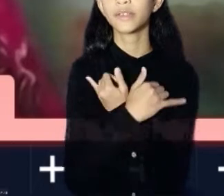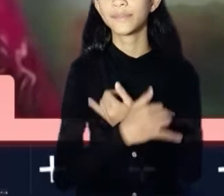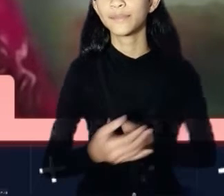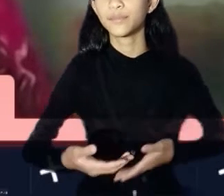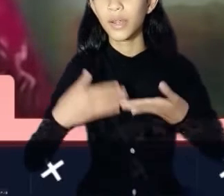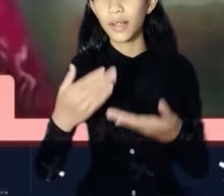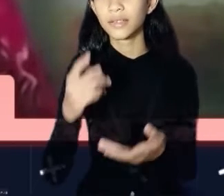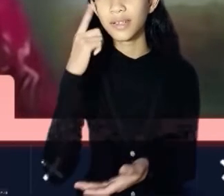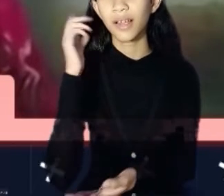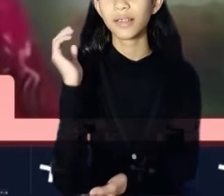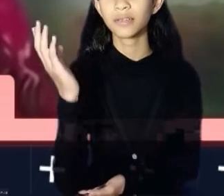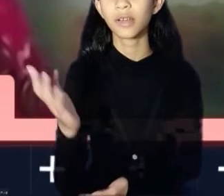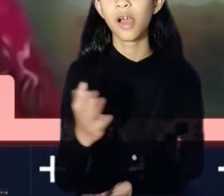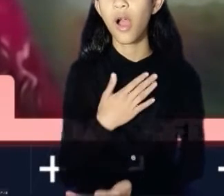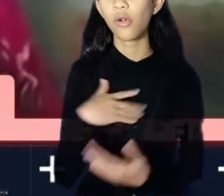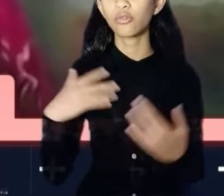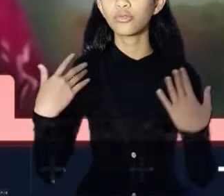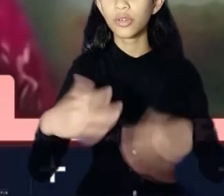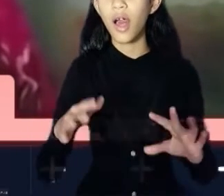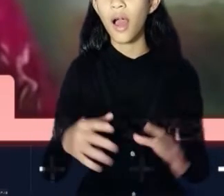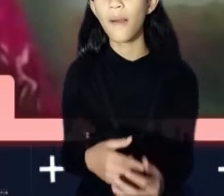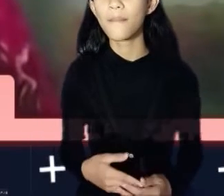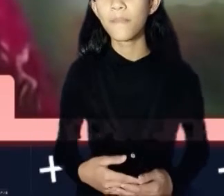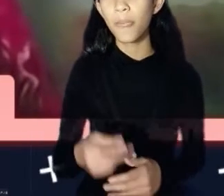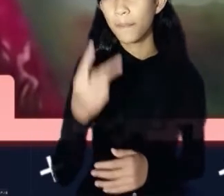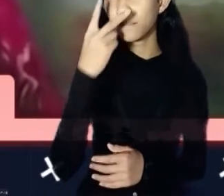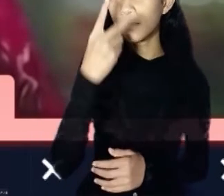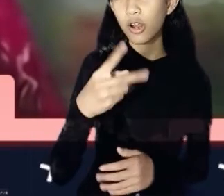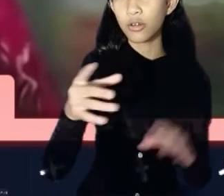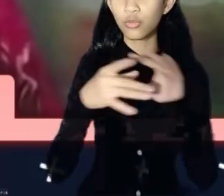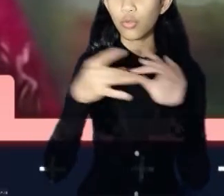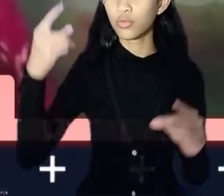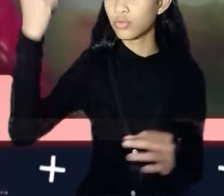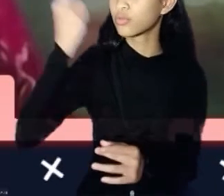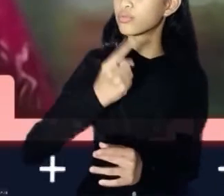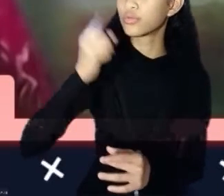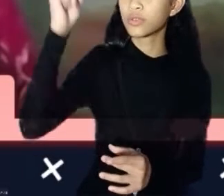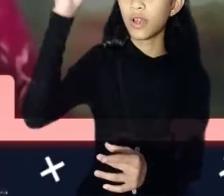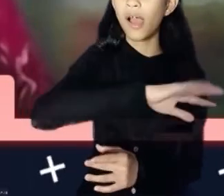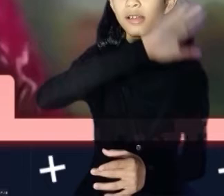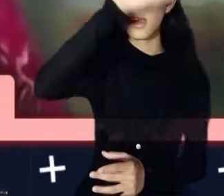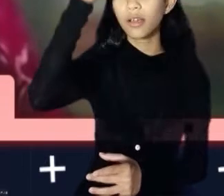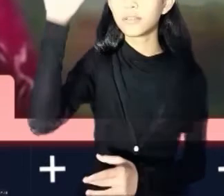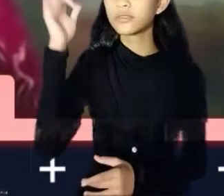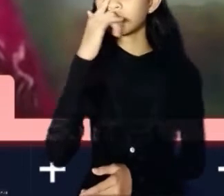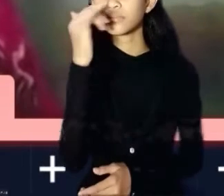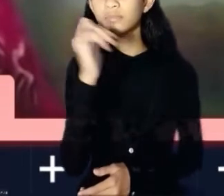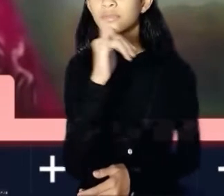telah melihat roh turun dari langit seperti merpati